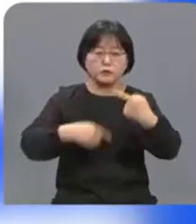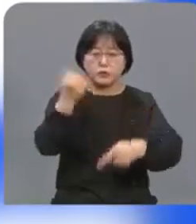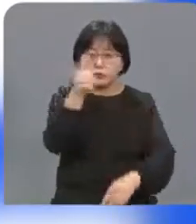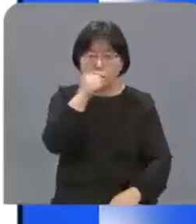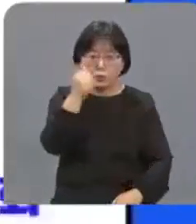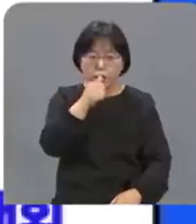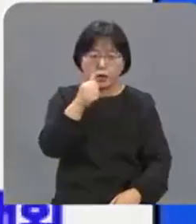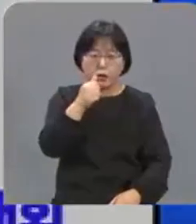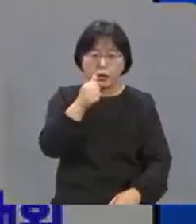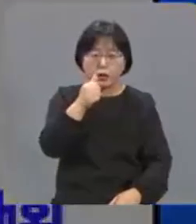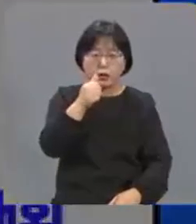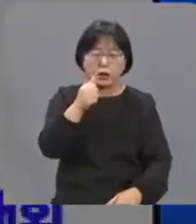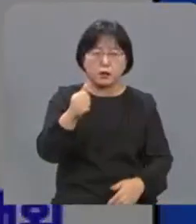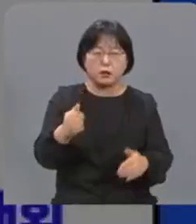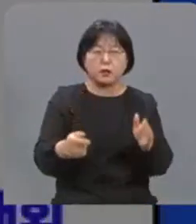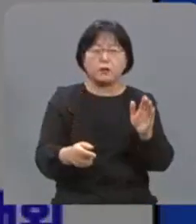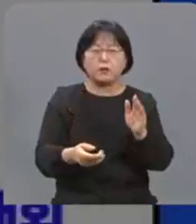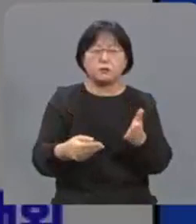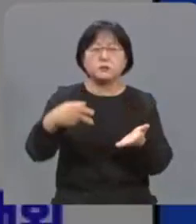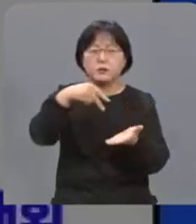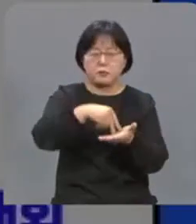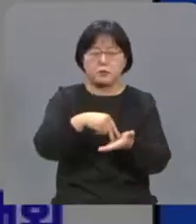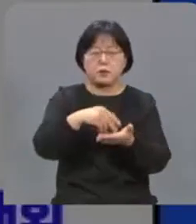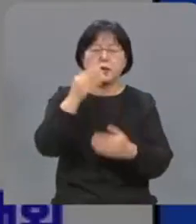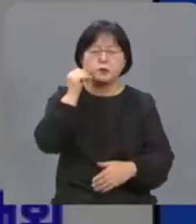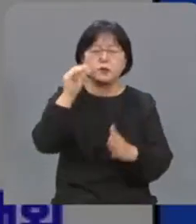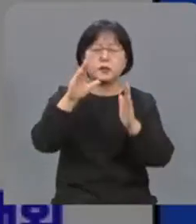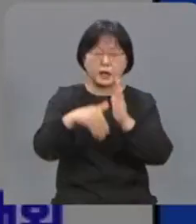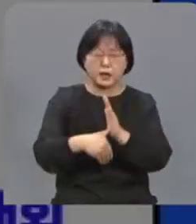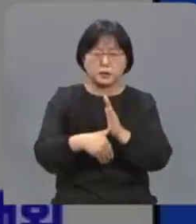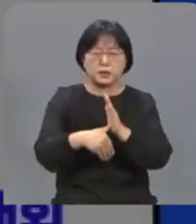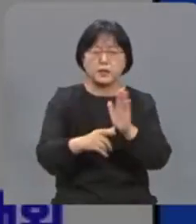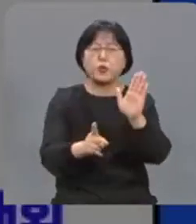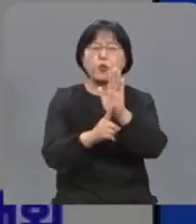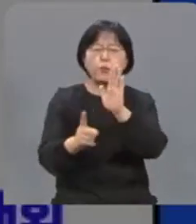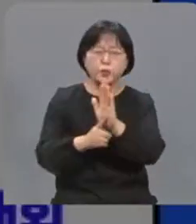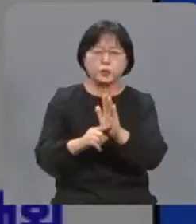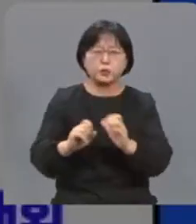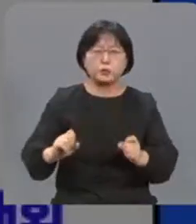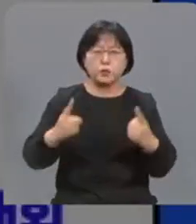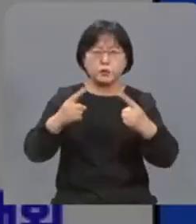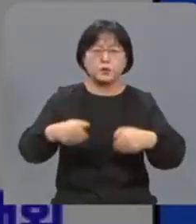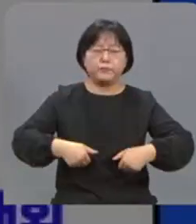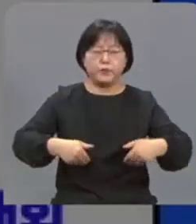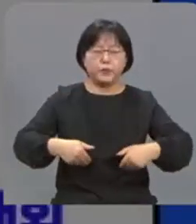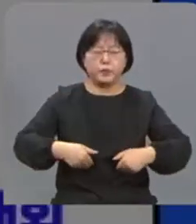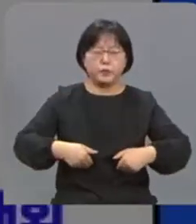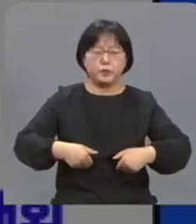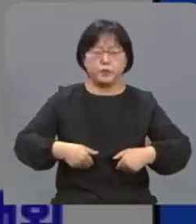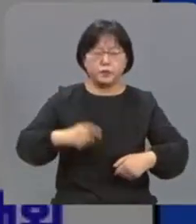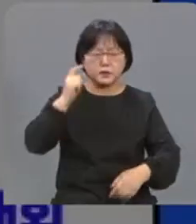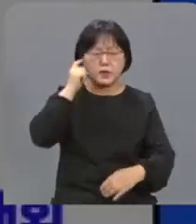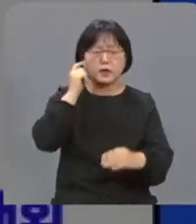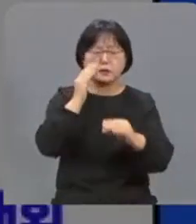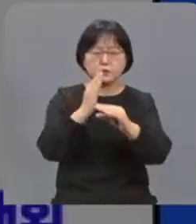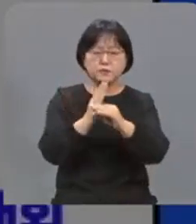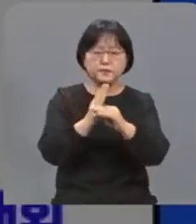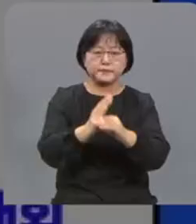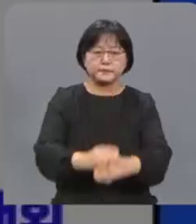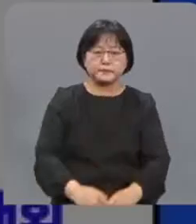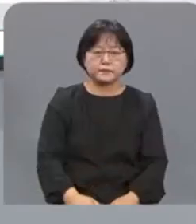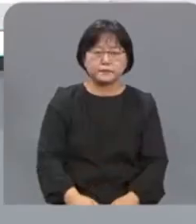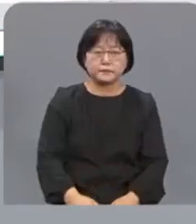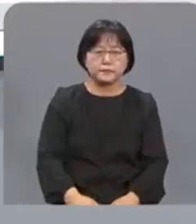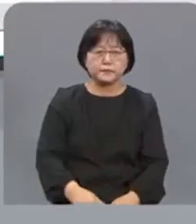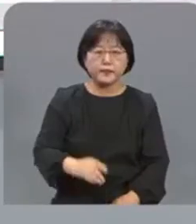통역을 제공하고 있습니다. 이제는 좀 익숙해질 때까지 그 홍보도 같이 해주시면 어떨까 하는 생각이 들어요.